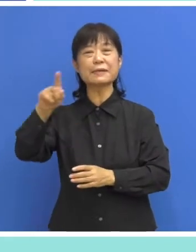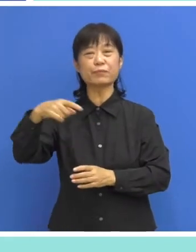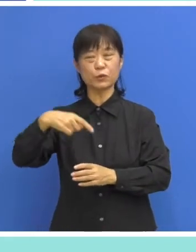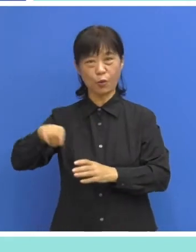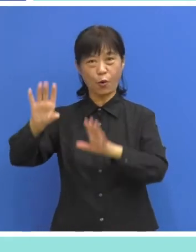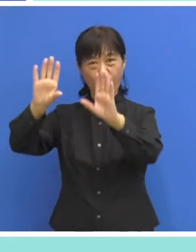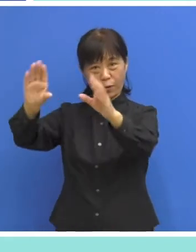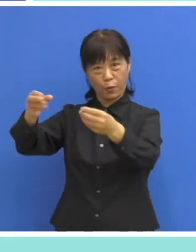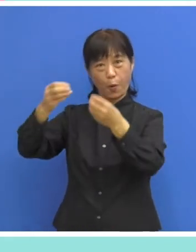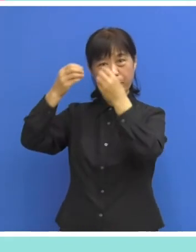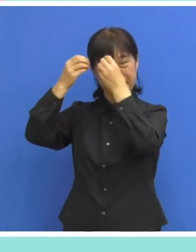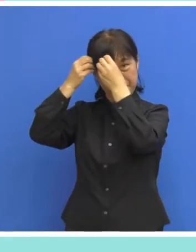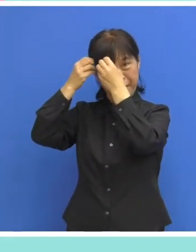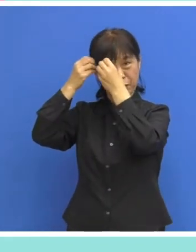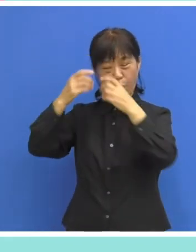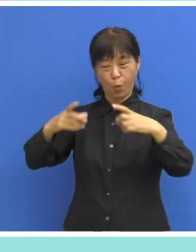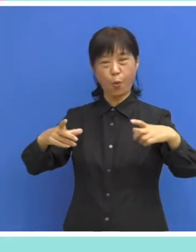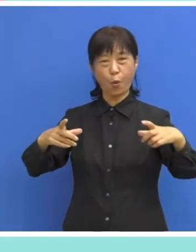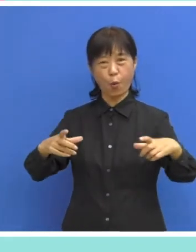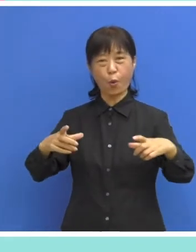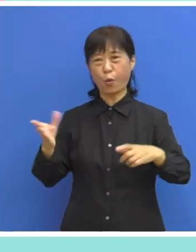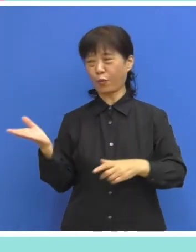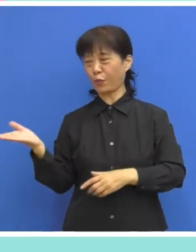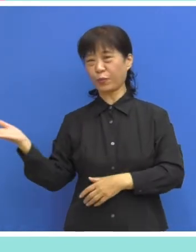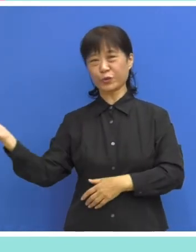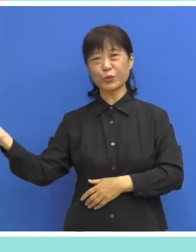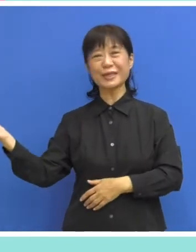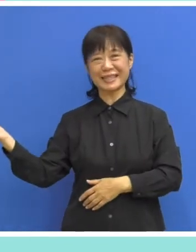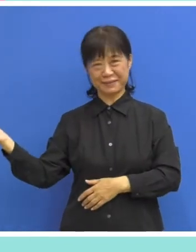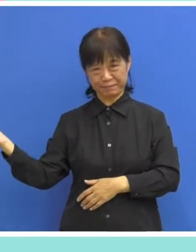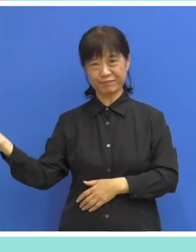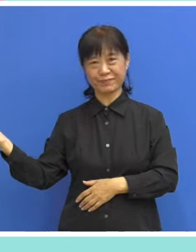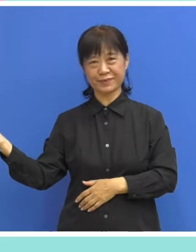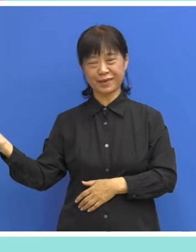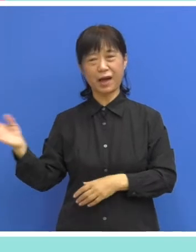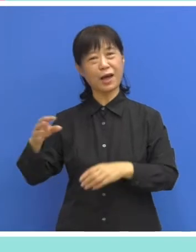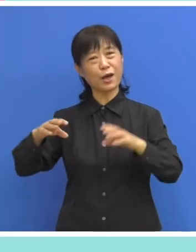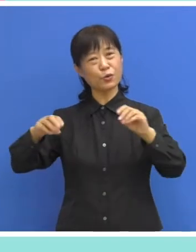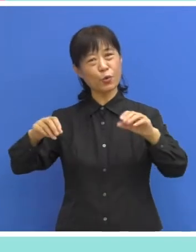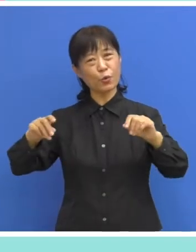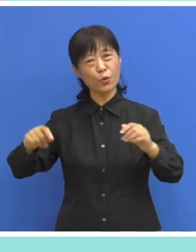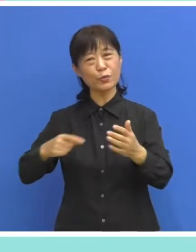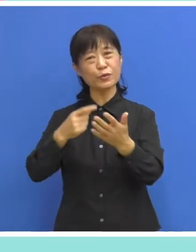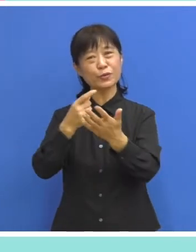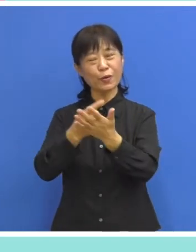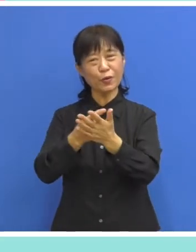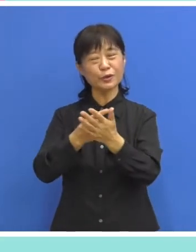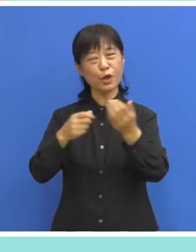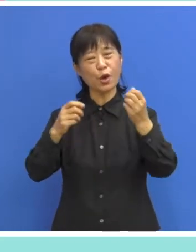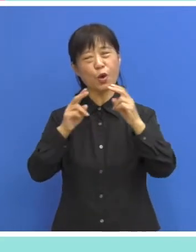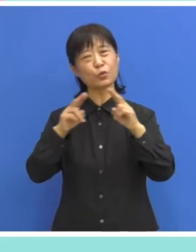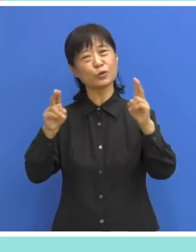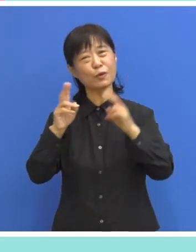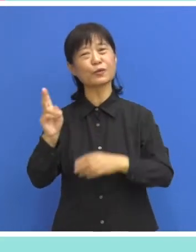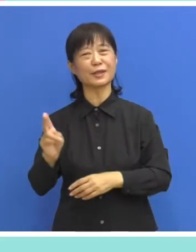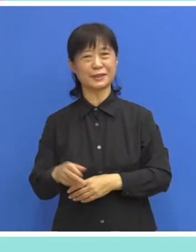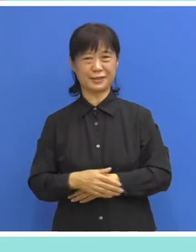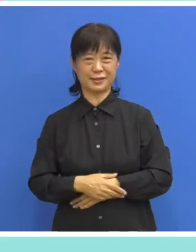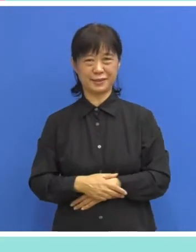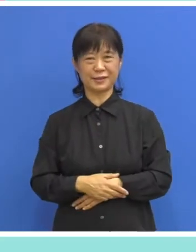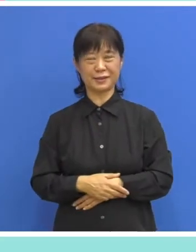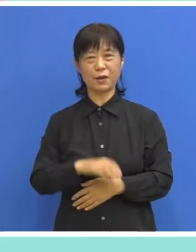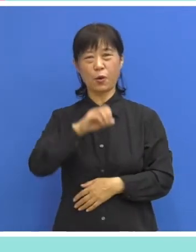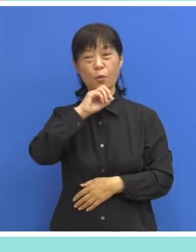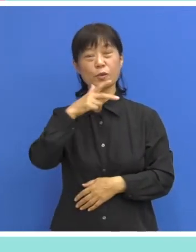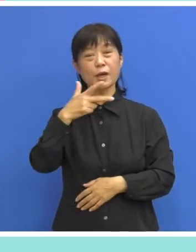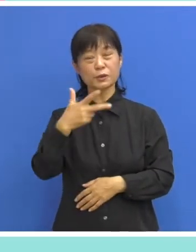全コピーバンドキュイーンが、この土曜日出演をされるということ で、あの大村市の方も